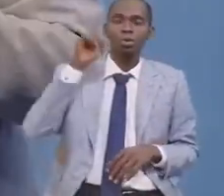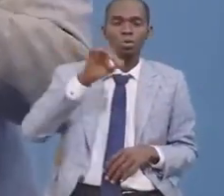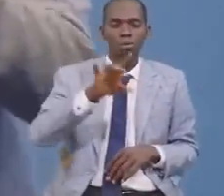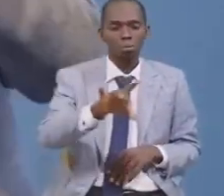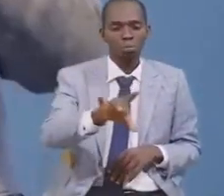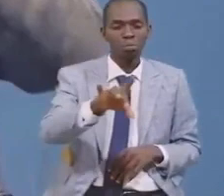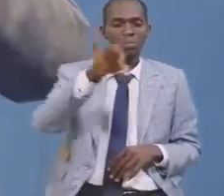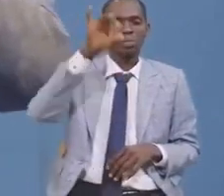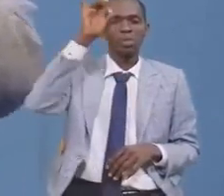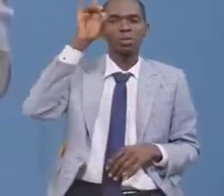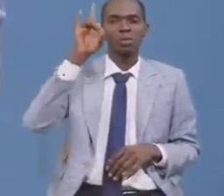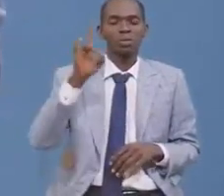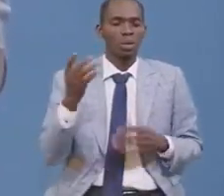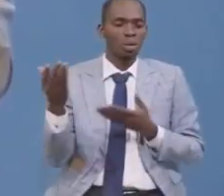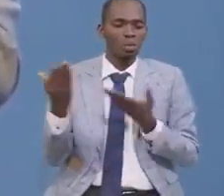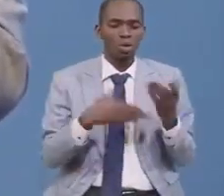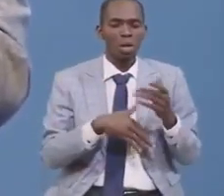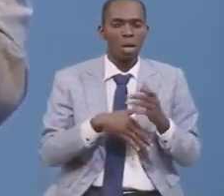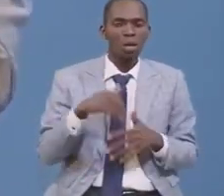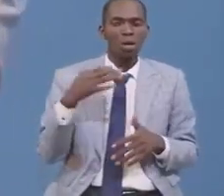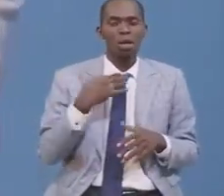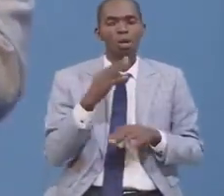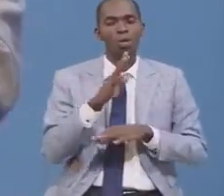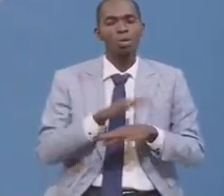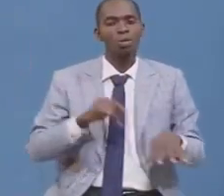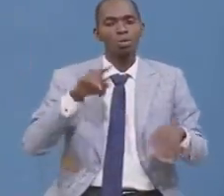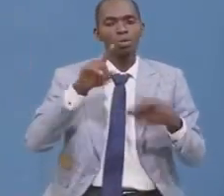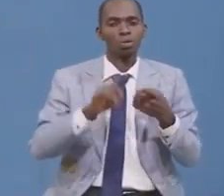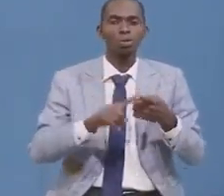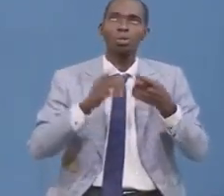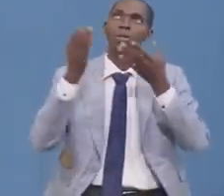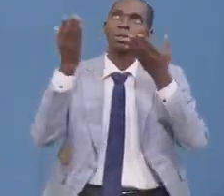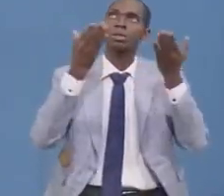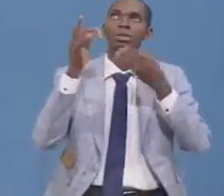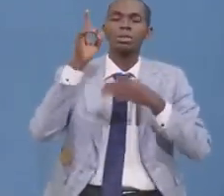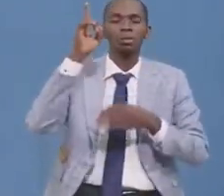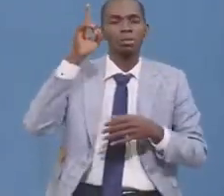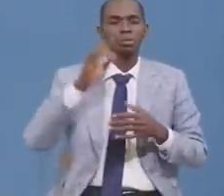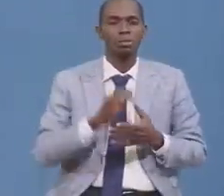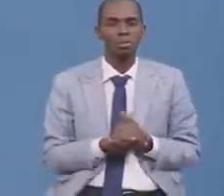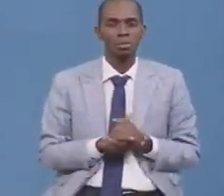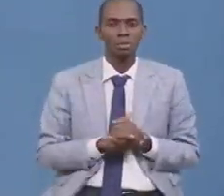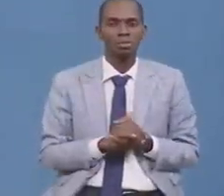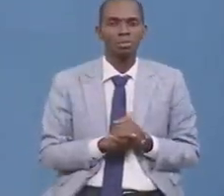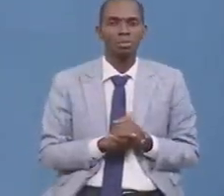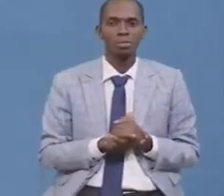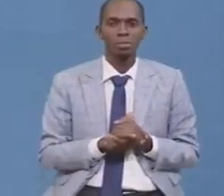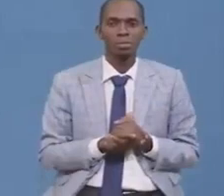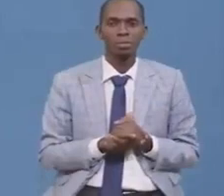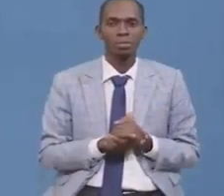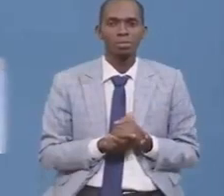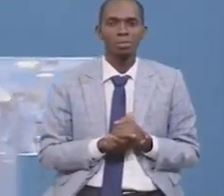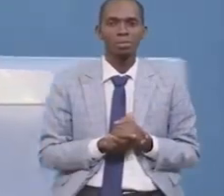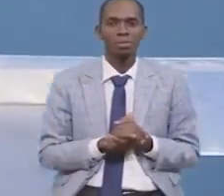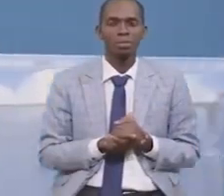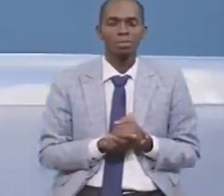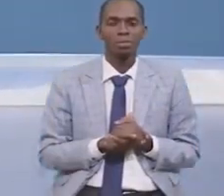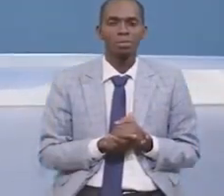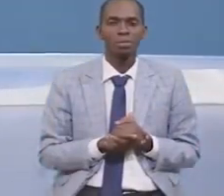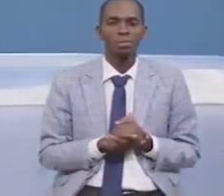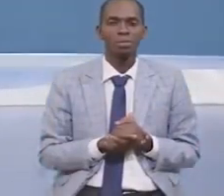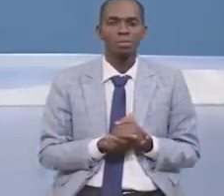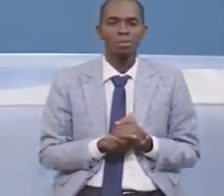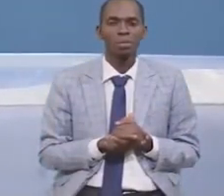you out and called you to service. ఆయన మిమ్మును కీలకముగా గుర్తించి గమనించి తన సేవలోకి ప్రత్యేకంగా